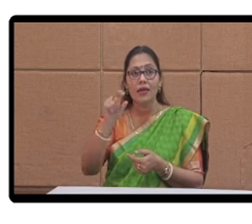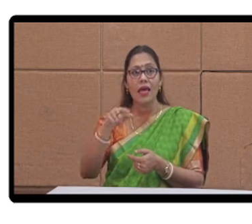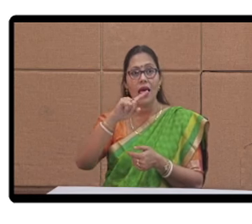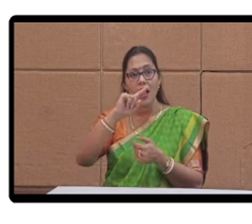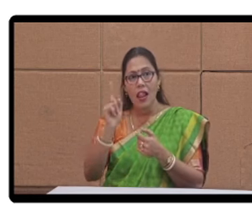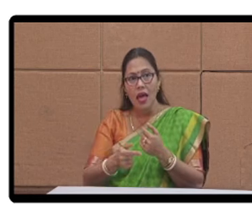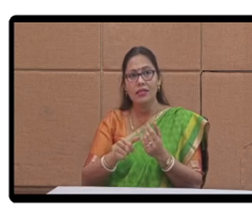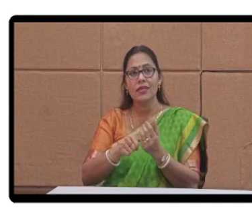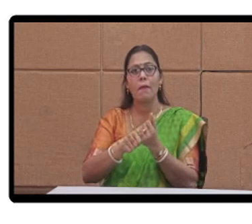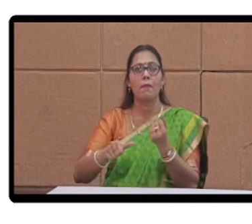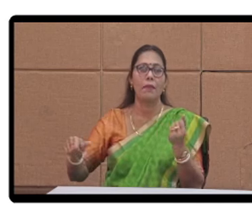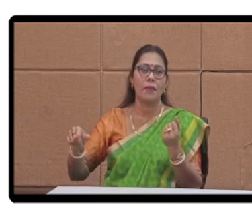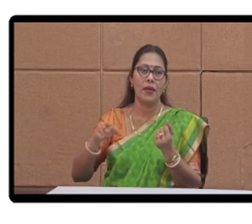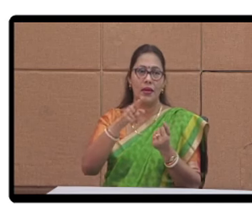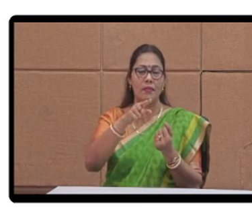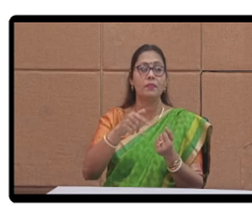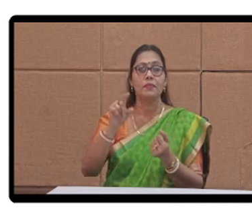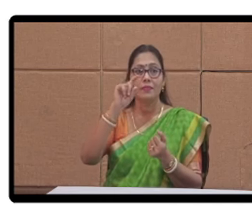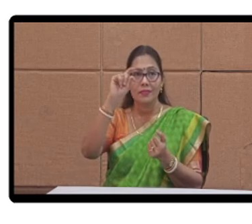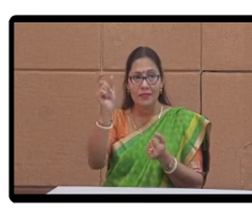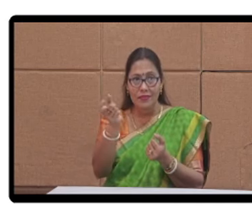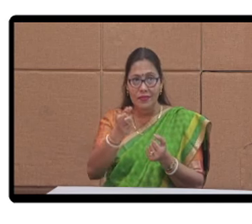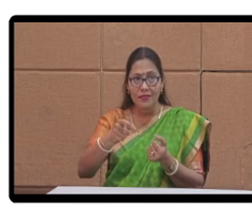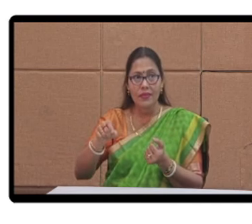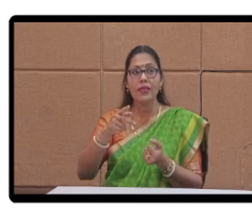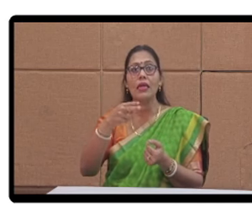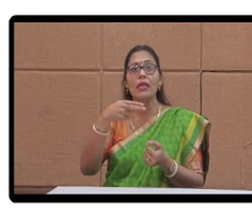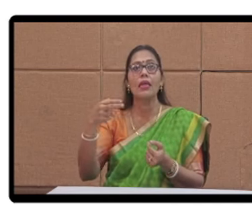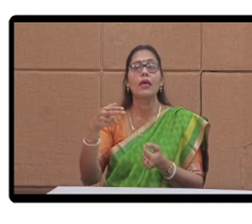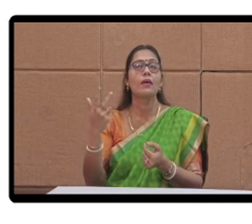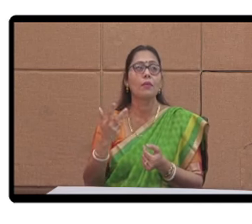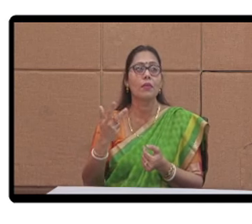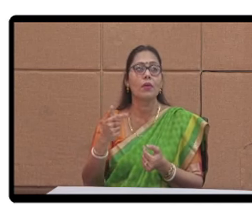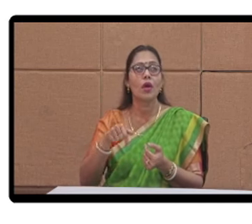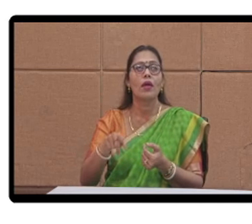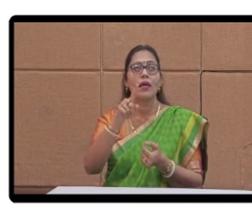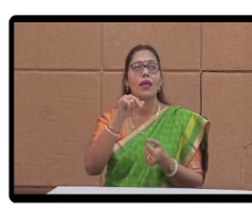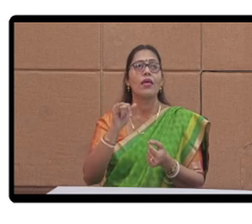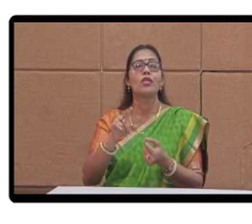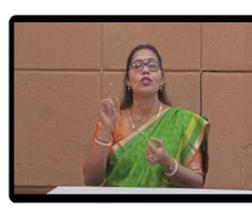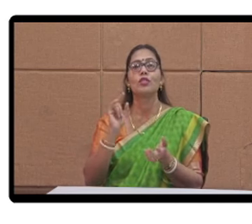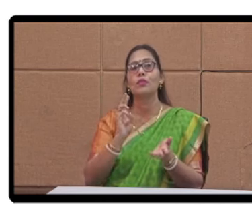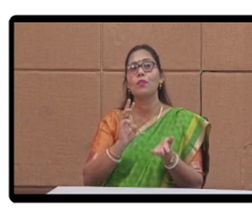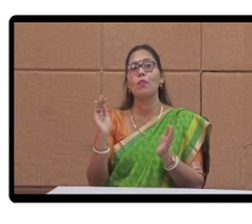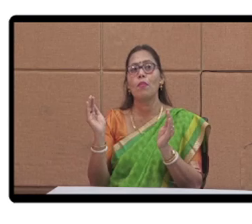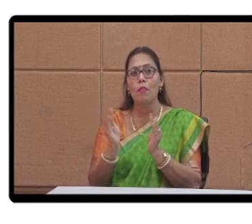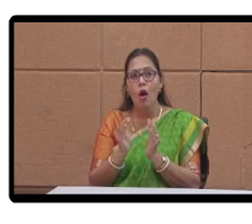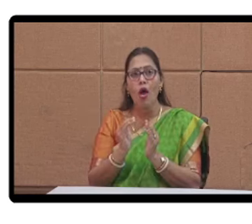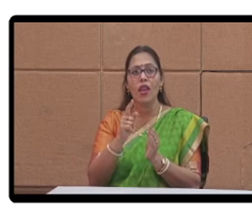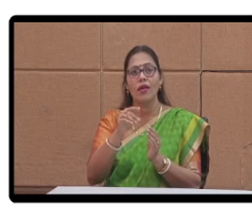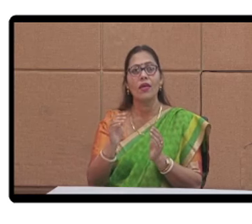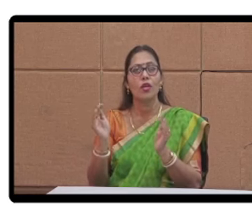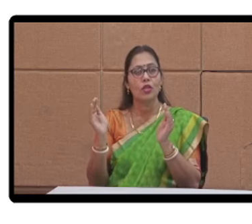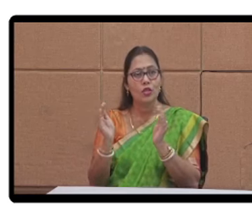শেষ অব্দি চলে গেছে এই আঁকাবাঁকা নলটার নাম হল অন্ত্র তার প্রথমটার